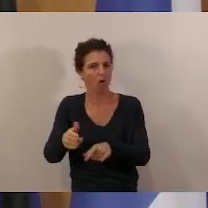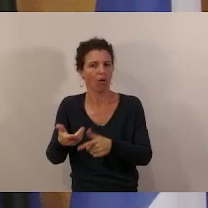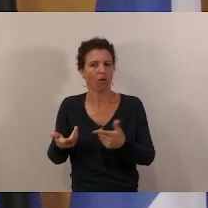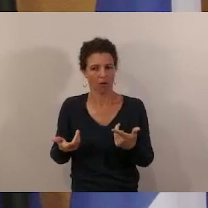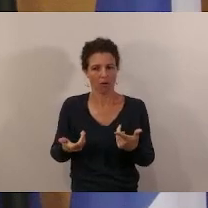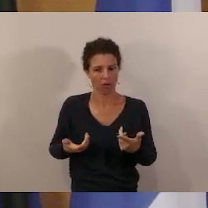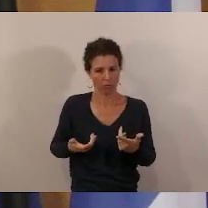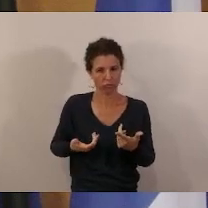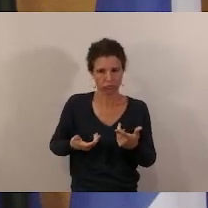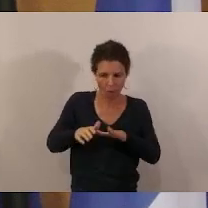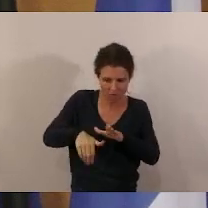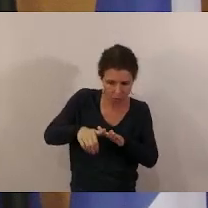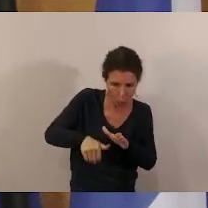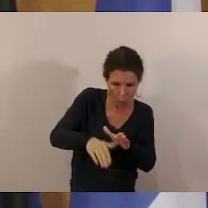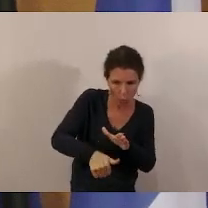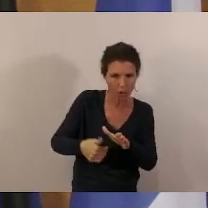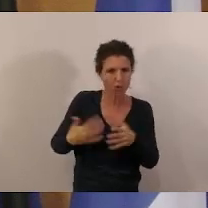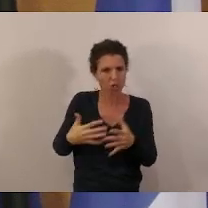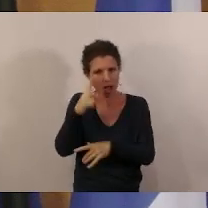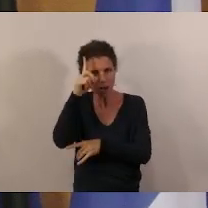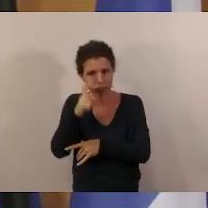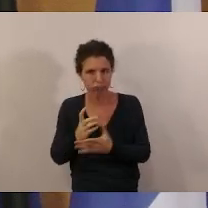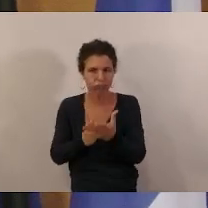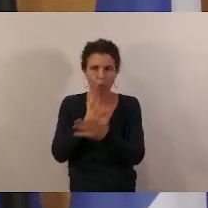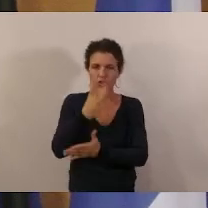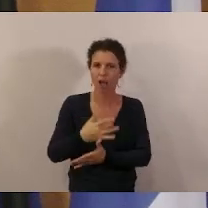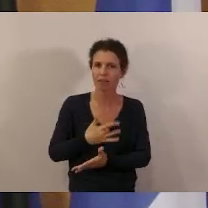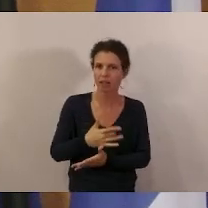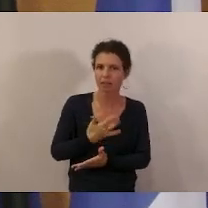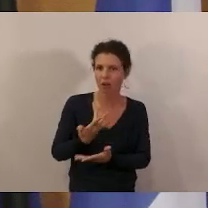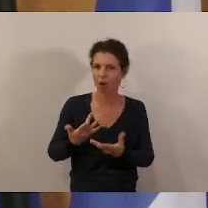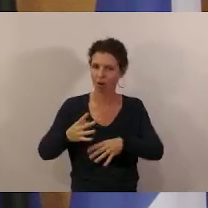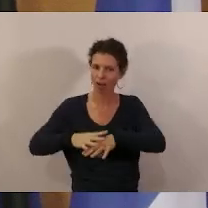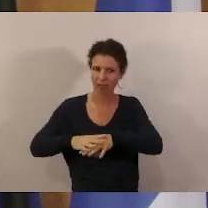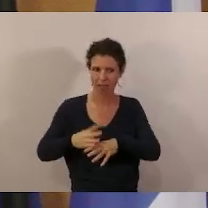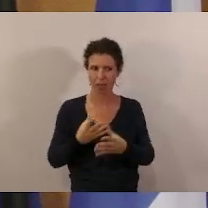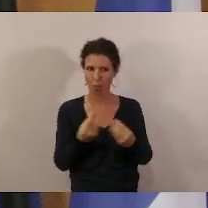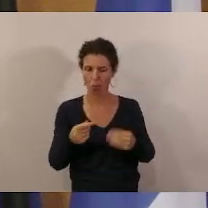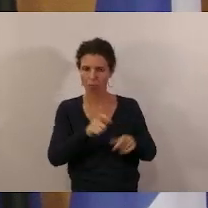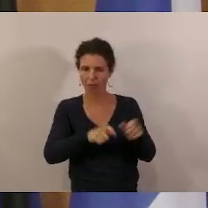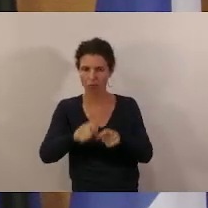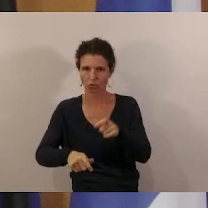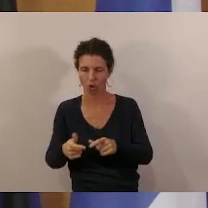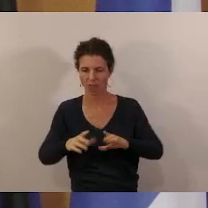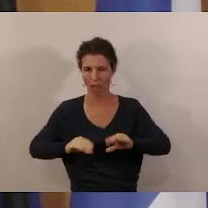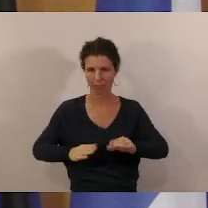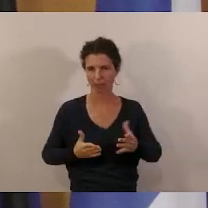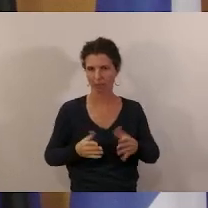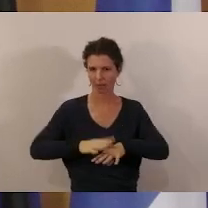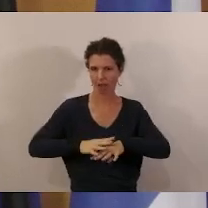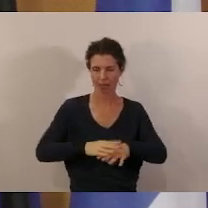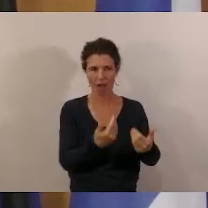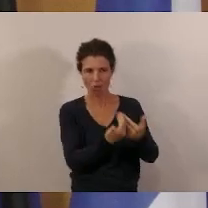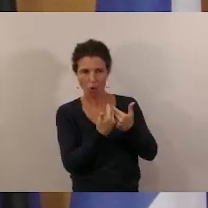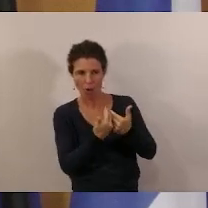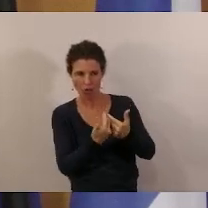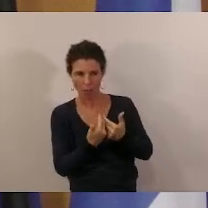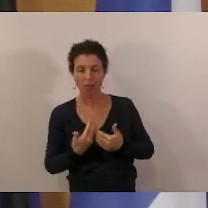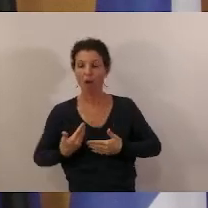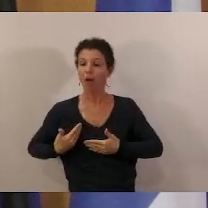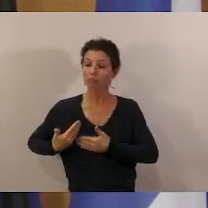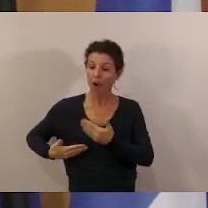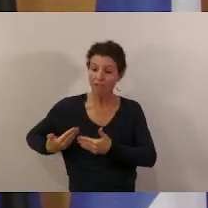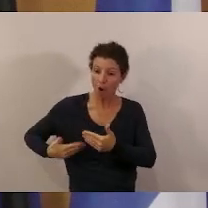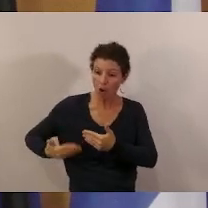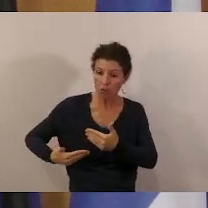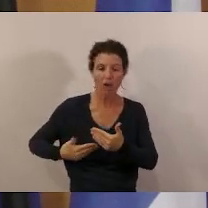projet intéressant qu'il faut faire pour le quartier, que de nombreux habitants nous demandaient, et que dès que ça avance, on fera une réunion d'information effectivement avec les